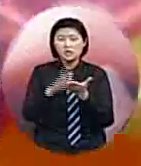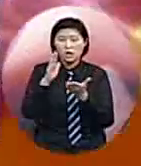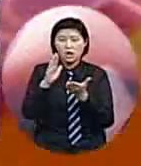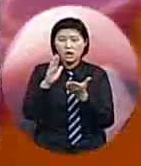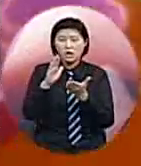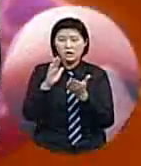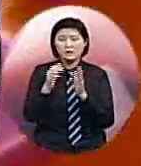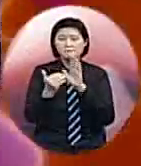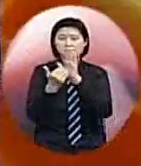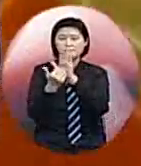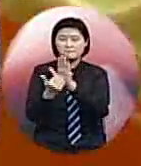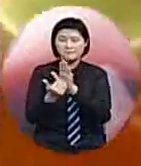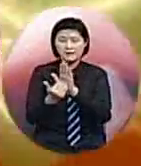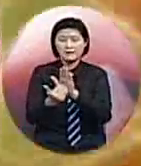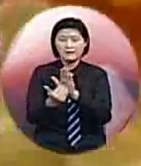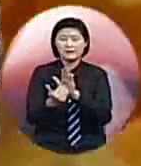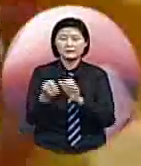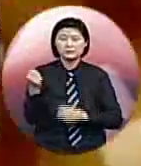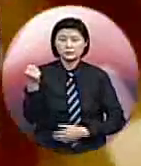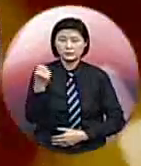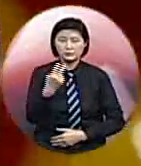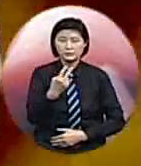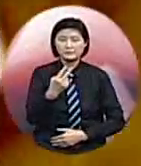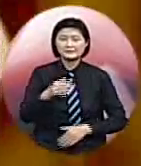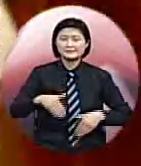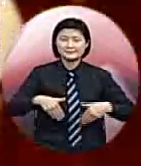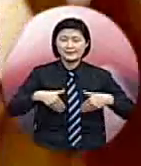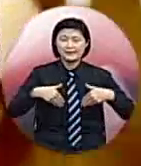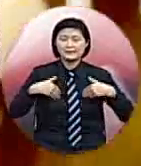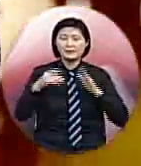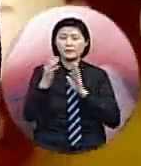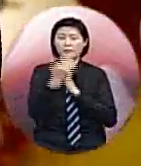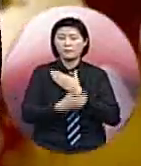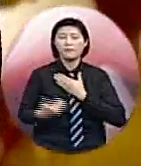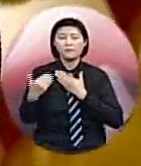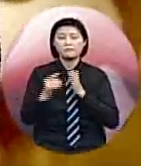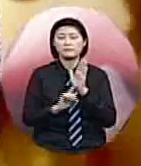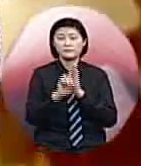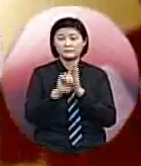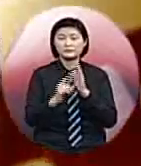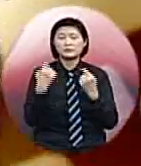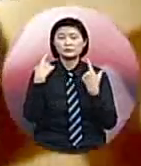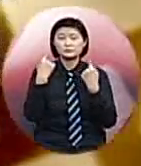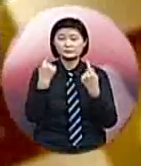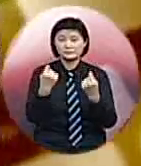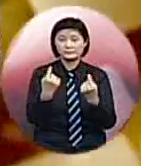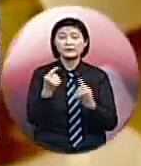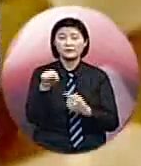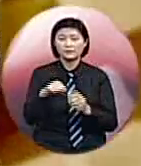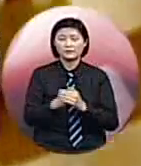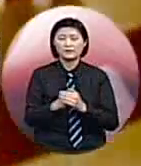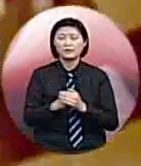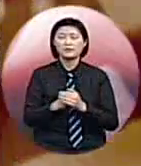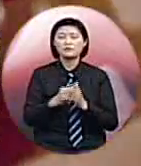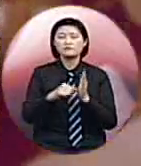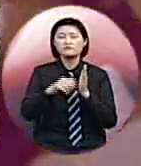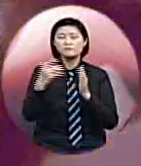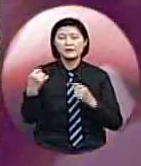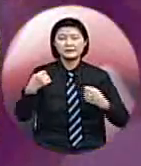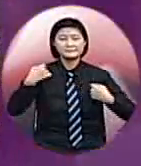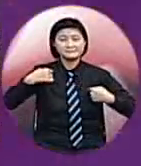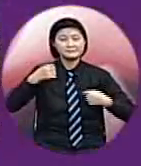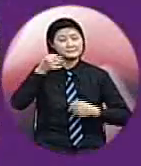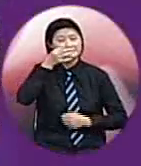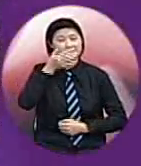빠져나가는 열을 막아주고요. 또 따뜻하게 체온을 유지할 수 있게 해주는데요. 요즘에는 또 네. 패션 아이템으로도 많이